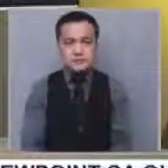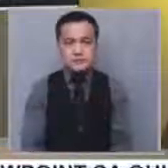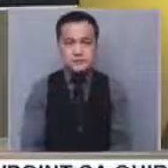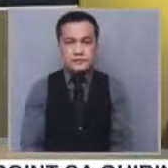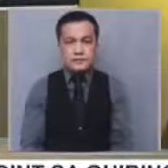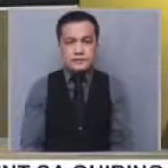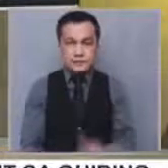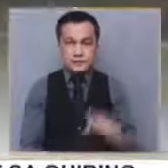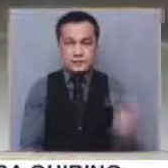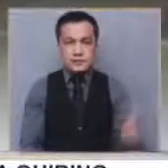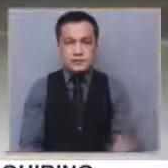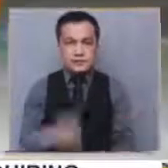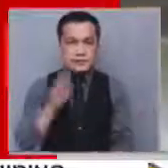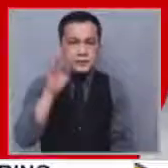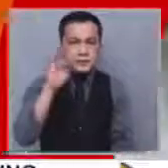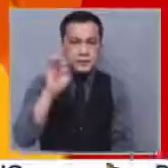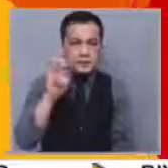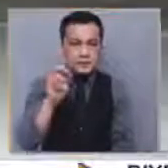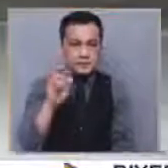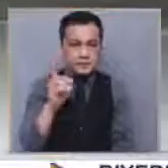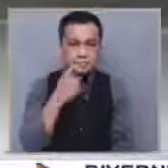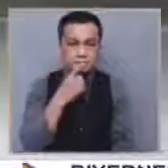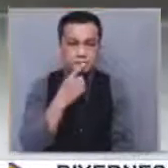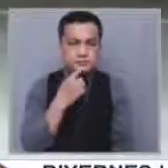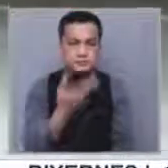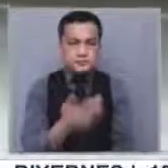Shine. Bernard!